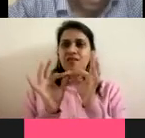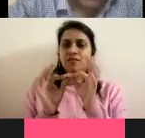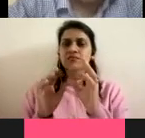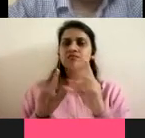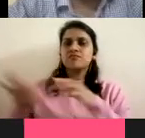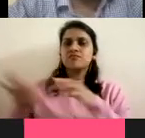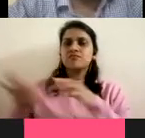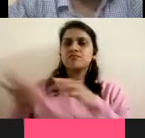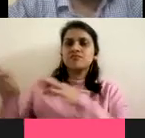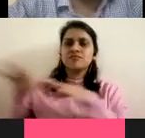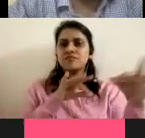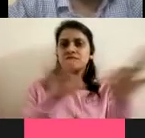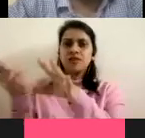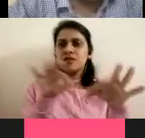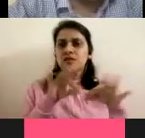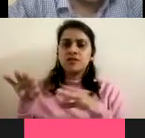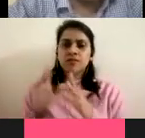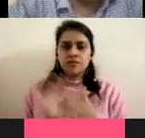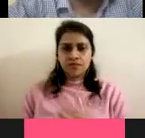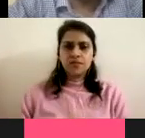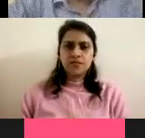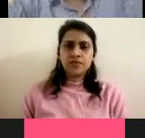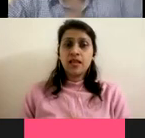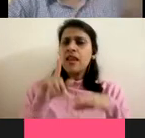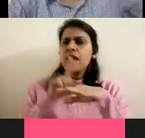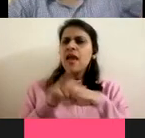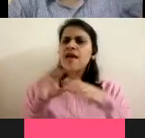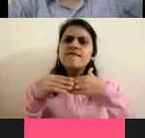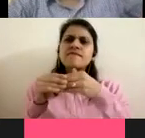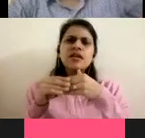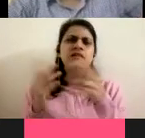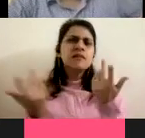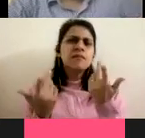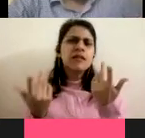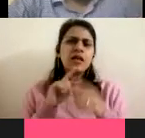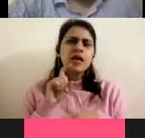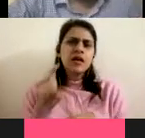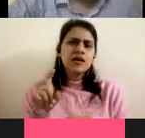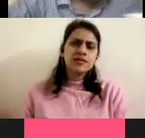Yes, time flexibility. Keshav, what do you mean by time flexibility? Can you please explain?